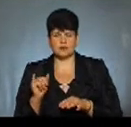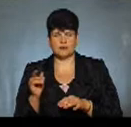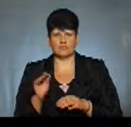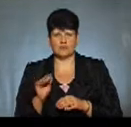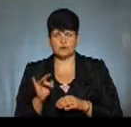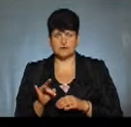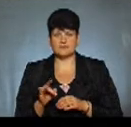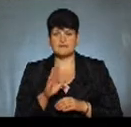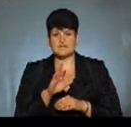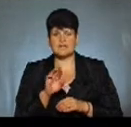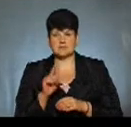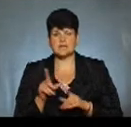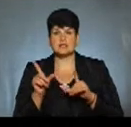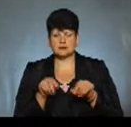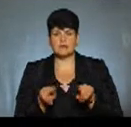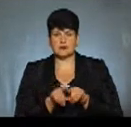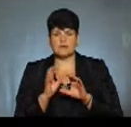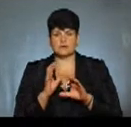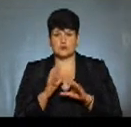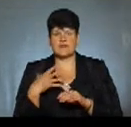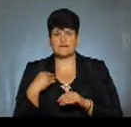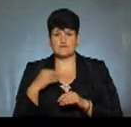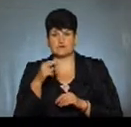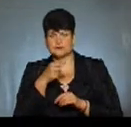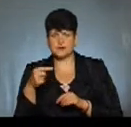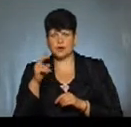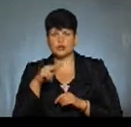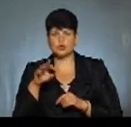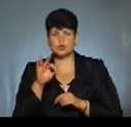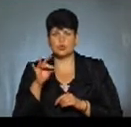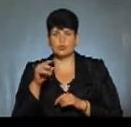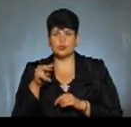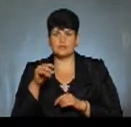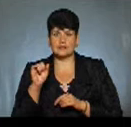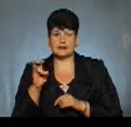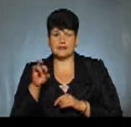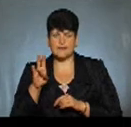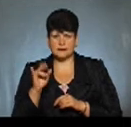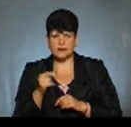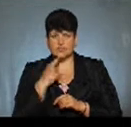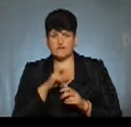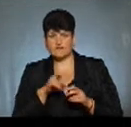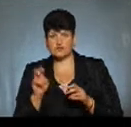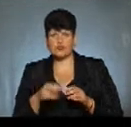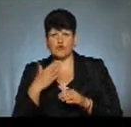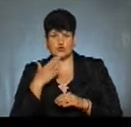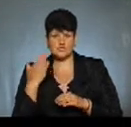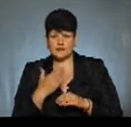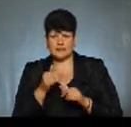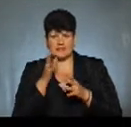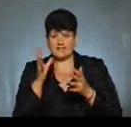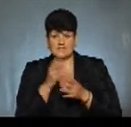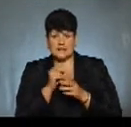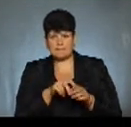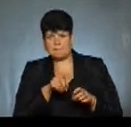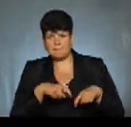Василь Ярмішин їхав тим же рейсовим автобусом Львів-Долиняни, що й загиблі. Каже, що вийшов з автобуса останній і не встиг перебігти з усіма